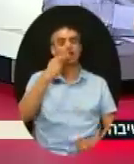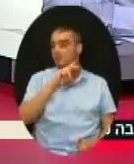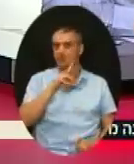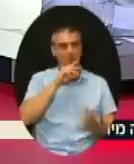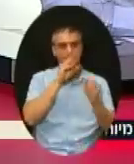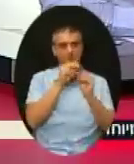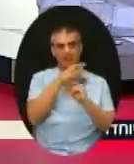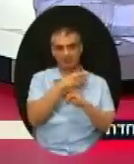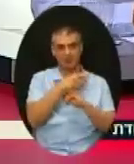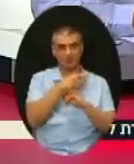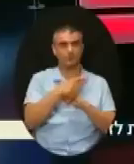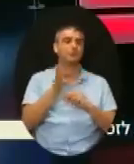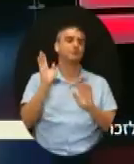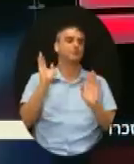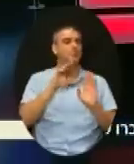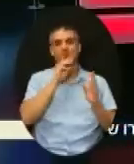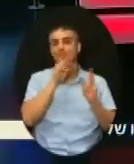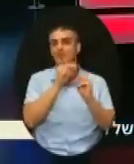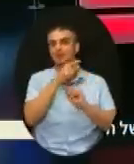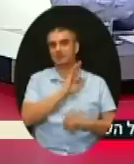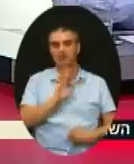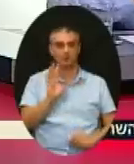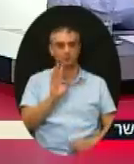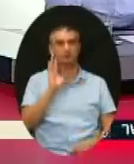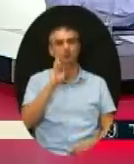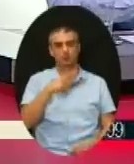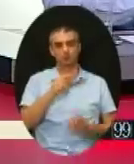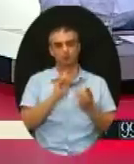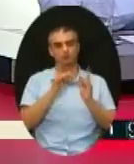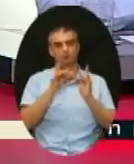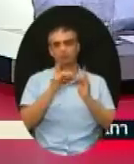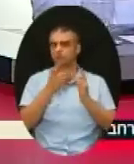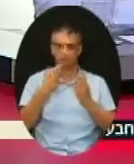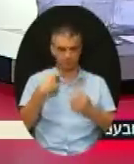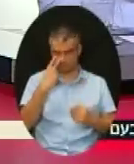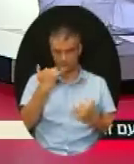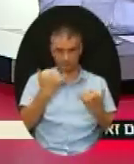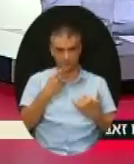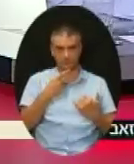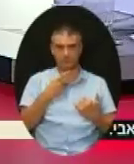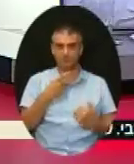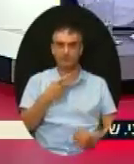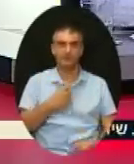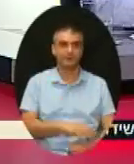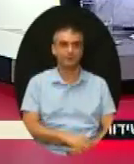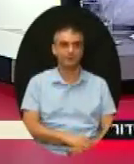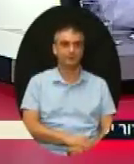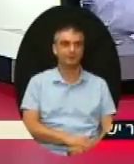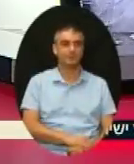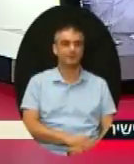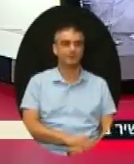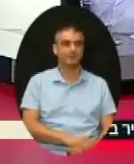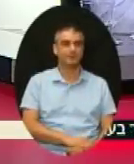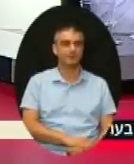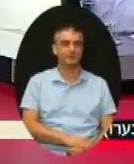עבר דרכו, גם וגם אתמול זה היה. כן, הוא לא עבר דרכו, יש שם מתיחות, לא בכדי אנחנו רואים רואים גם עכשיו את אנשי מועצת יש"ע, מבינים שהם